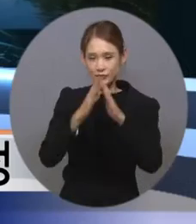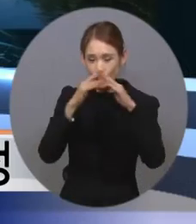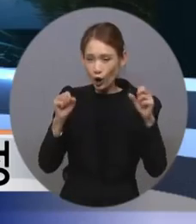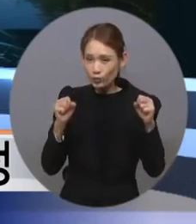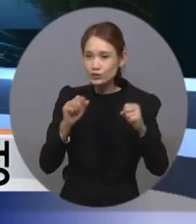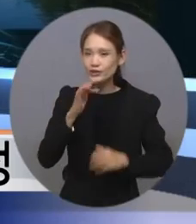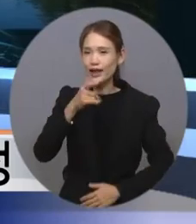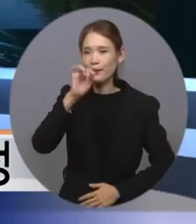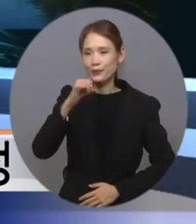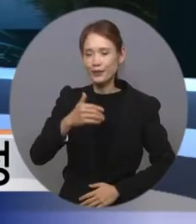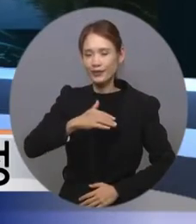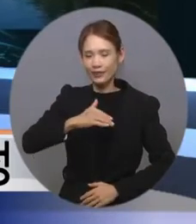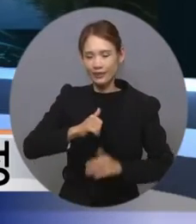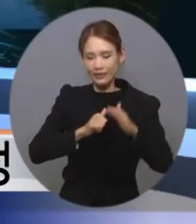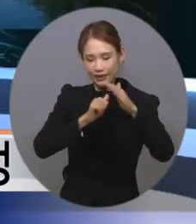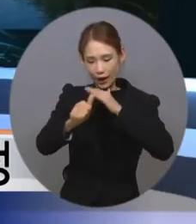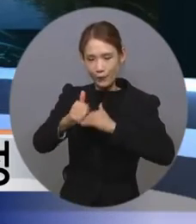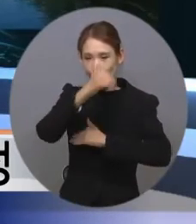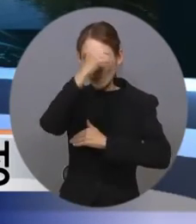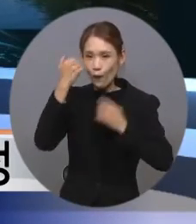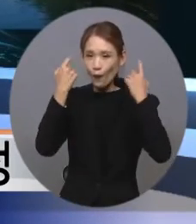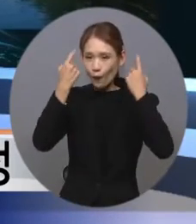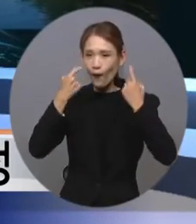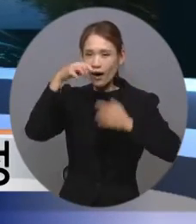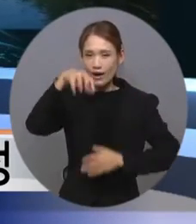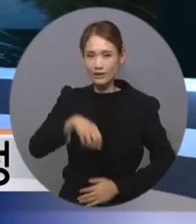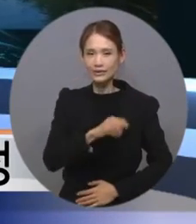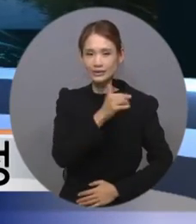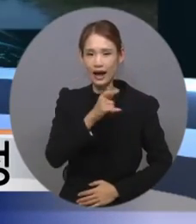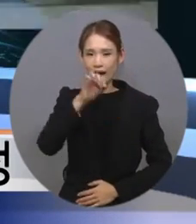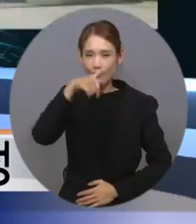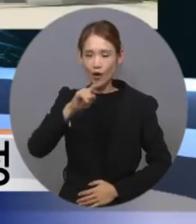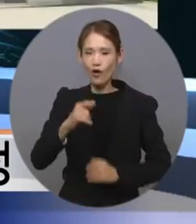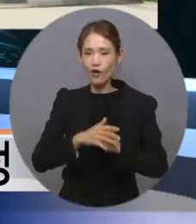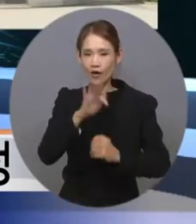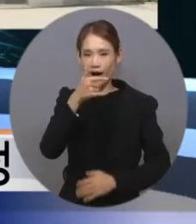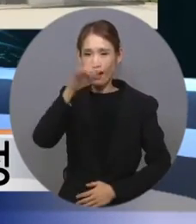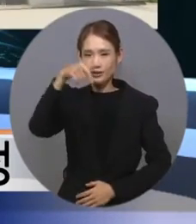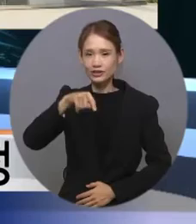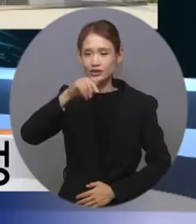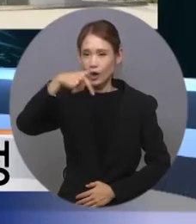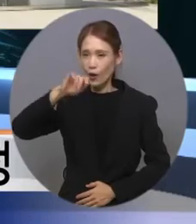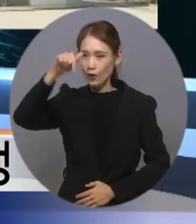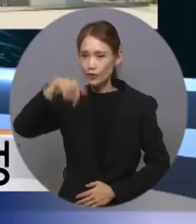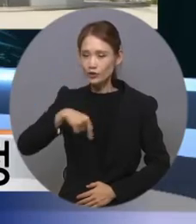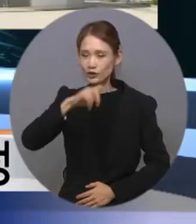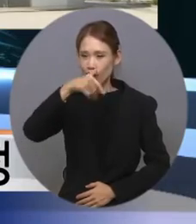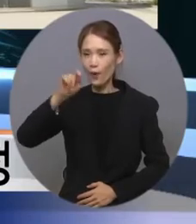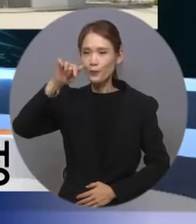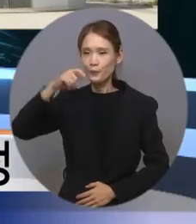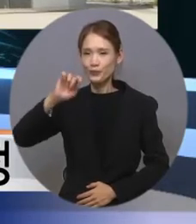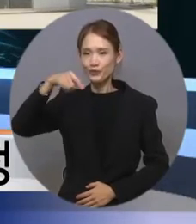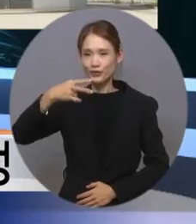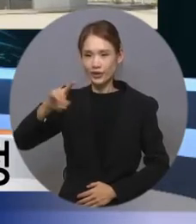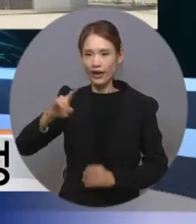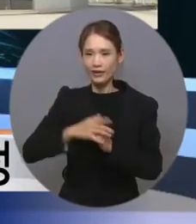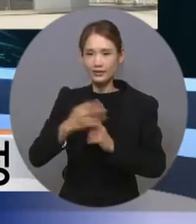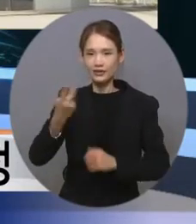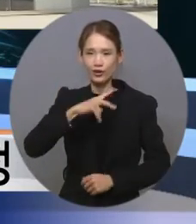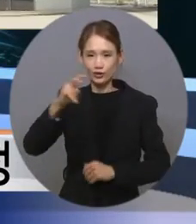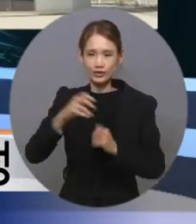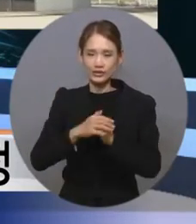남원의 대표 관광지인 광한루원과 남원 항공우주천문대가 2022년도 열린